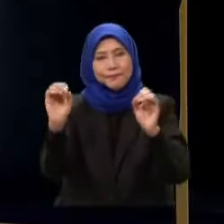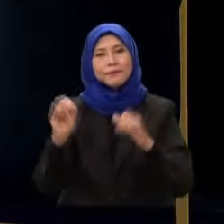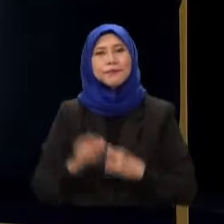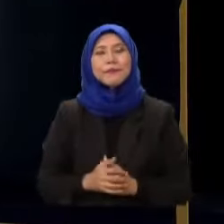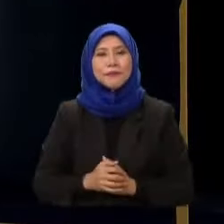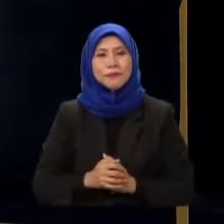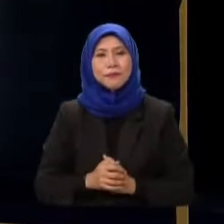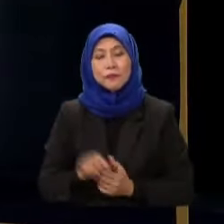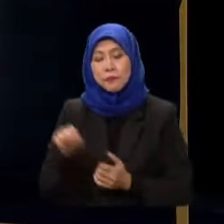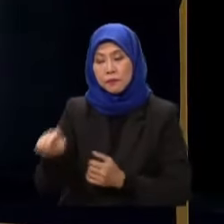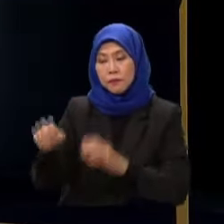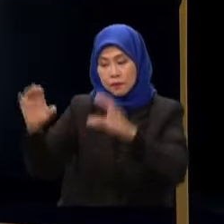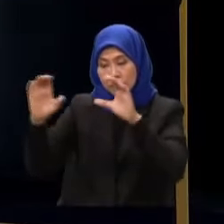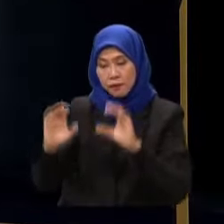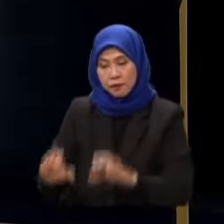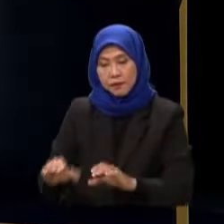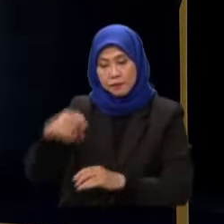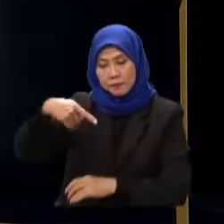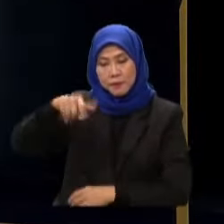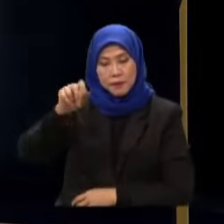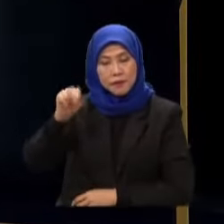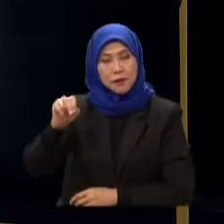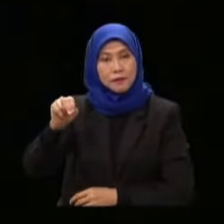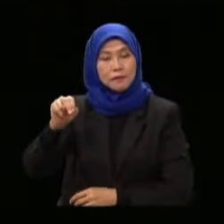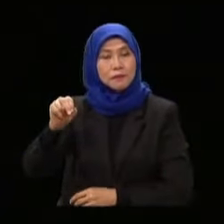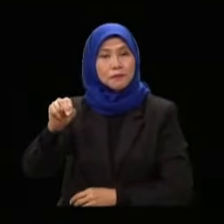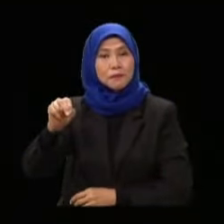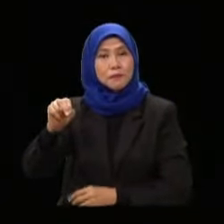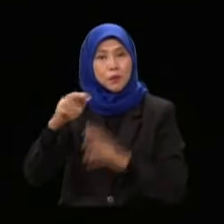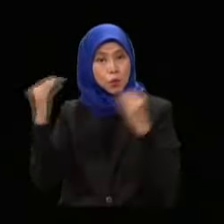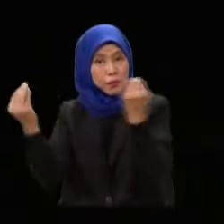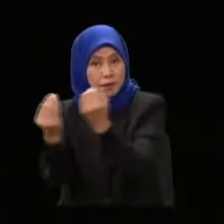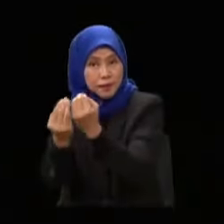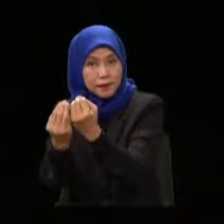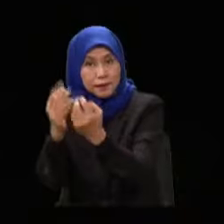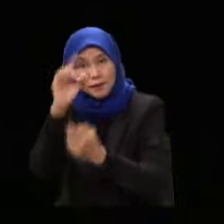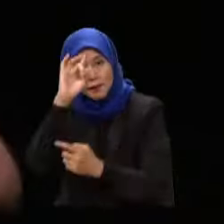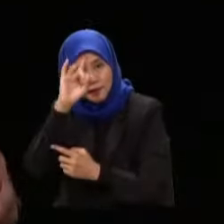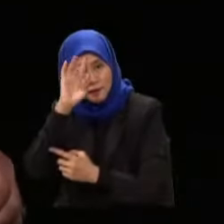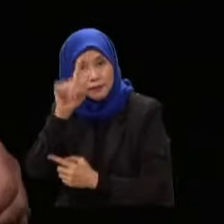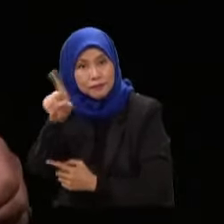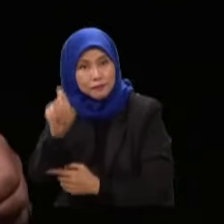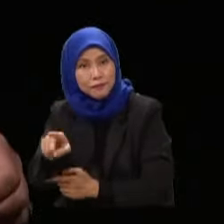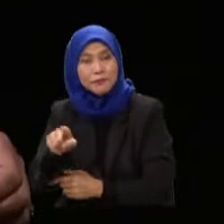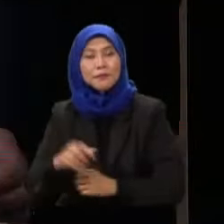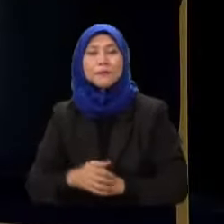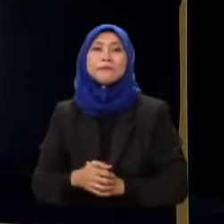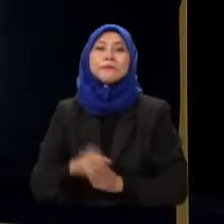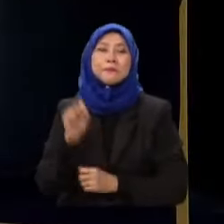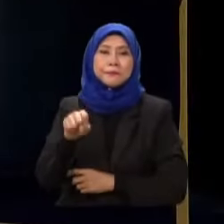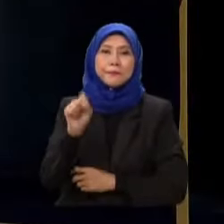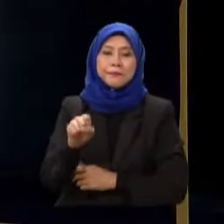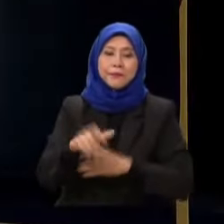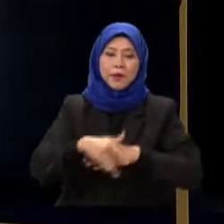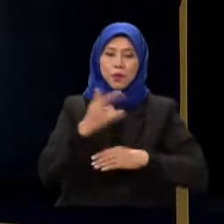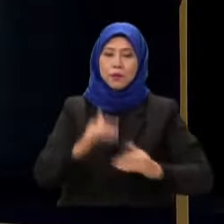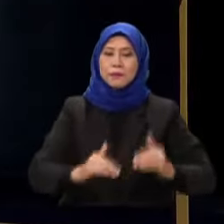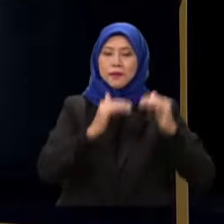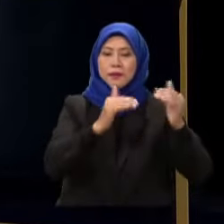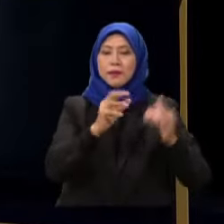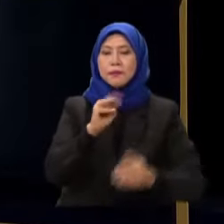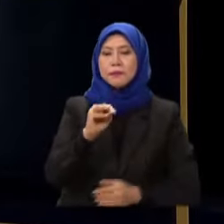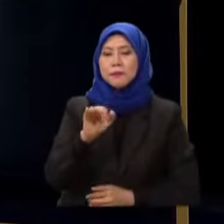eh keindahan untuk mengisi pelan tindakan masyarakat India yang dicuri Tengah yang ini ialah pada peringkat awal yang dilakukan oleh